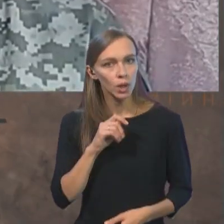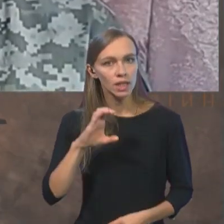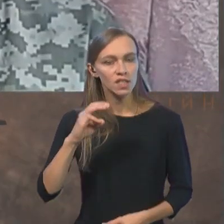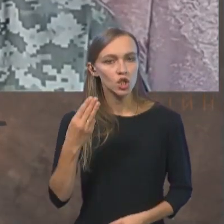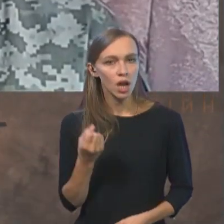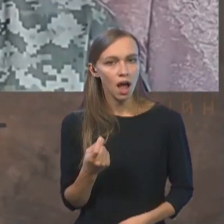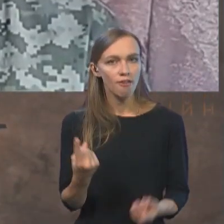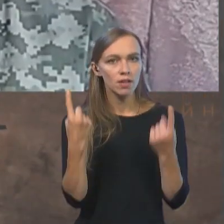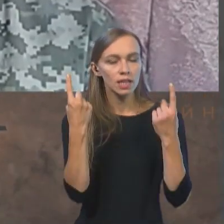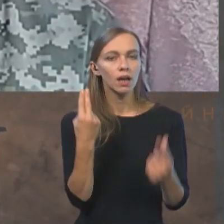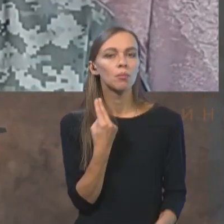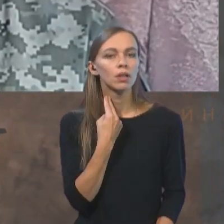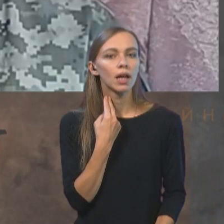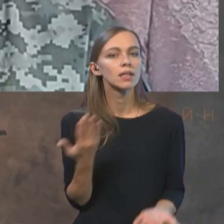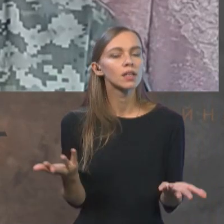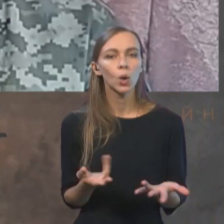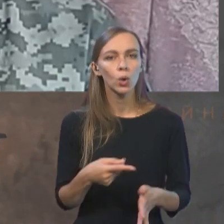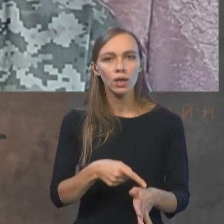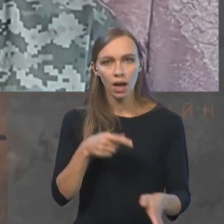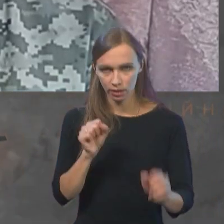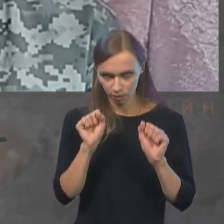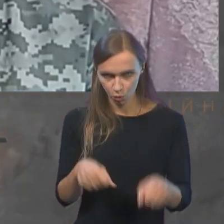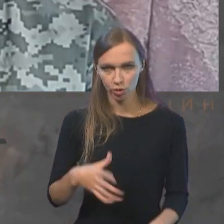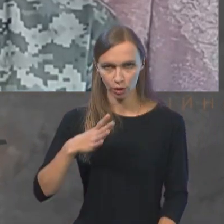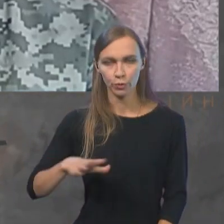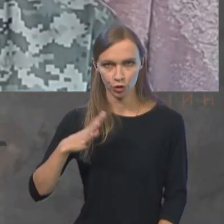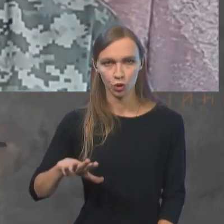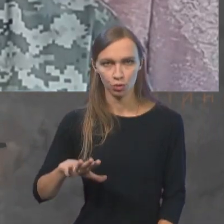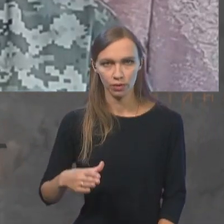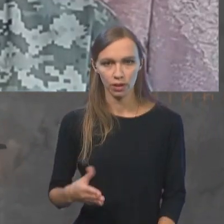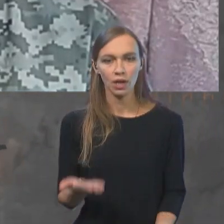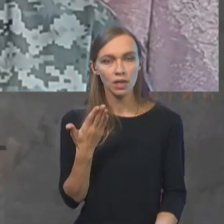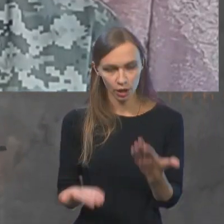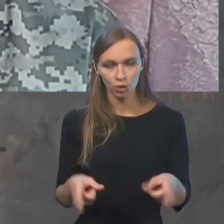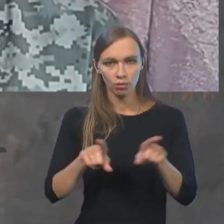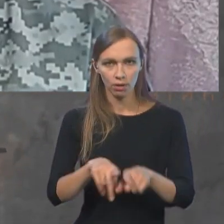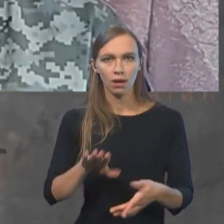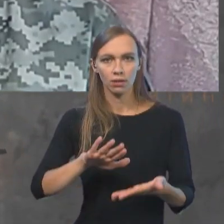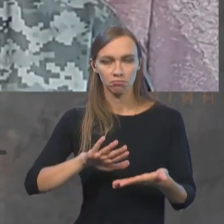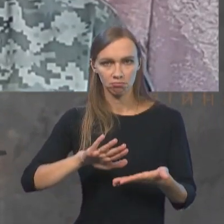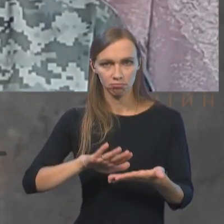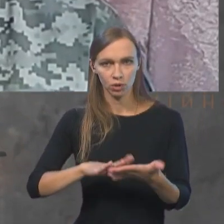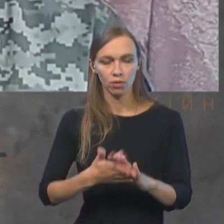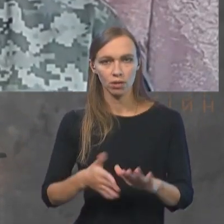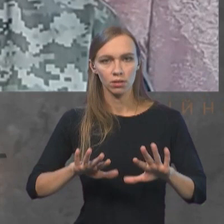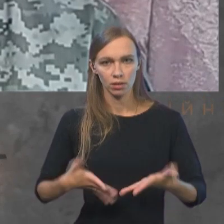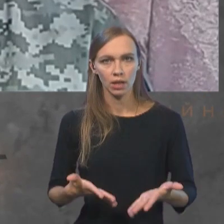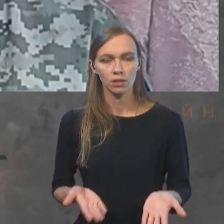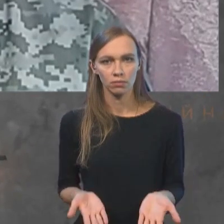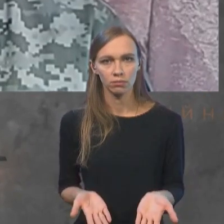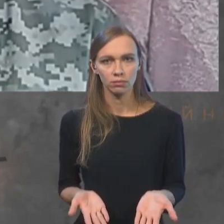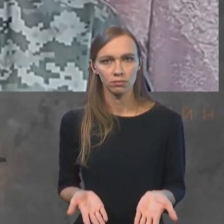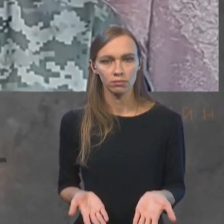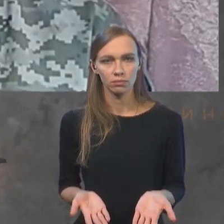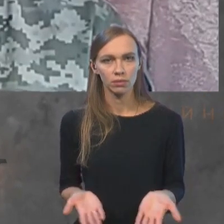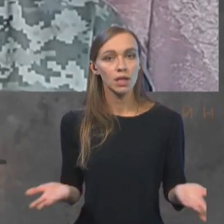Велика Британія, якої реакції від них можна очікувати, якщо така ситуація станеться? Чи вже якою має бути реакція світової спільноти?